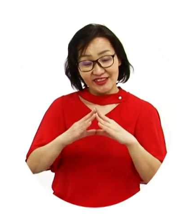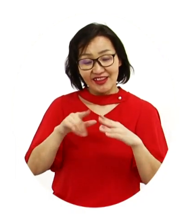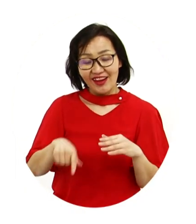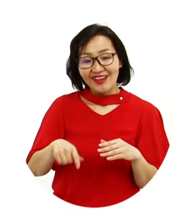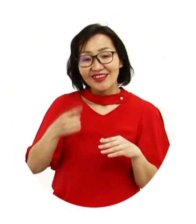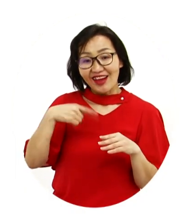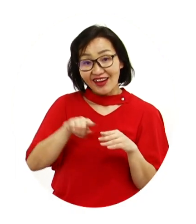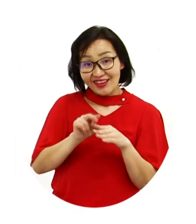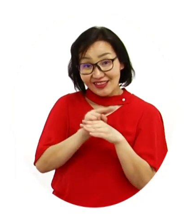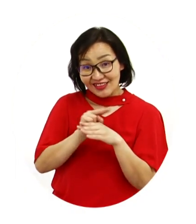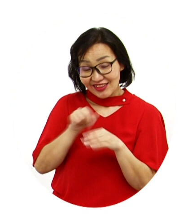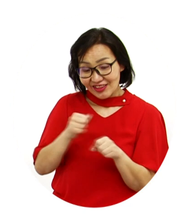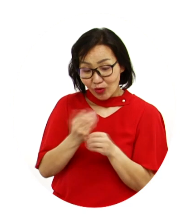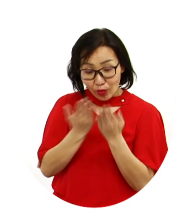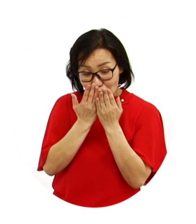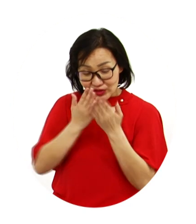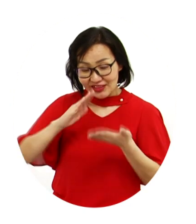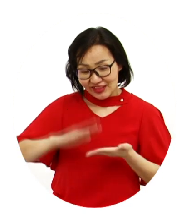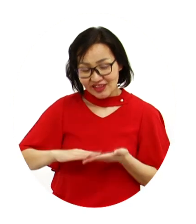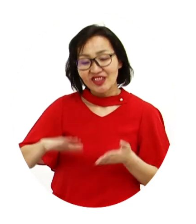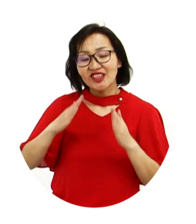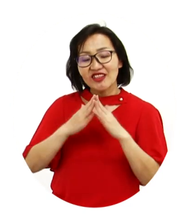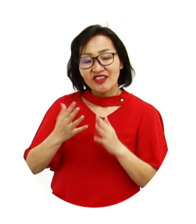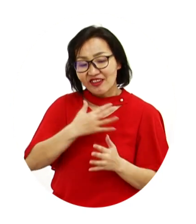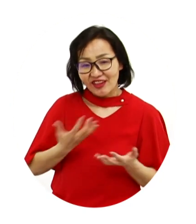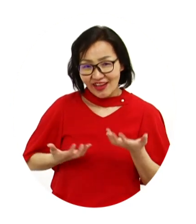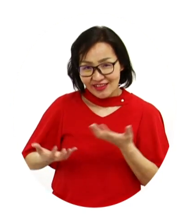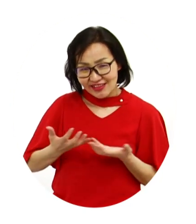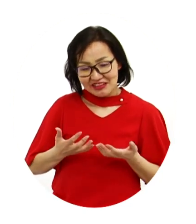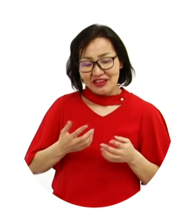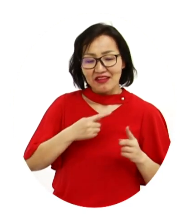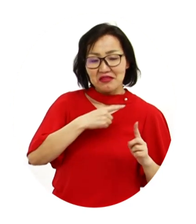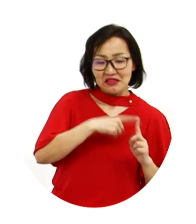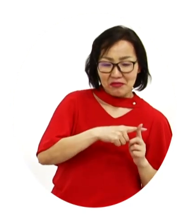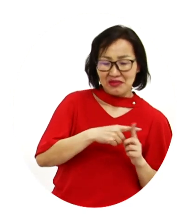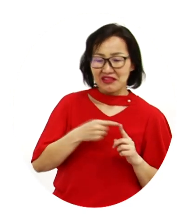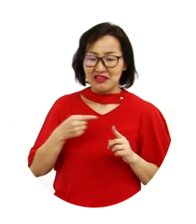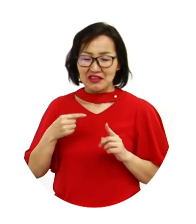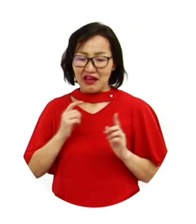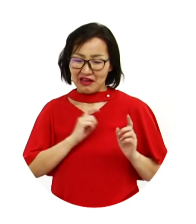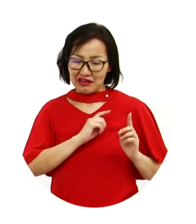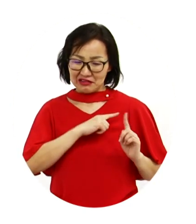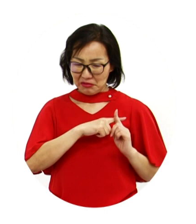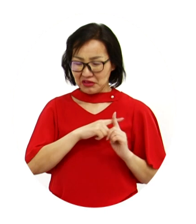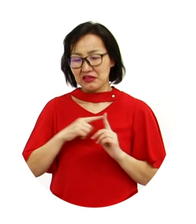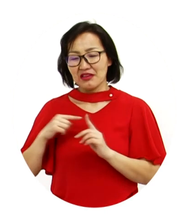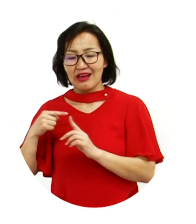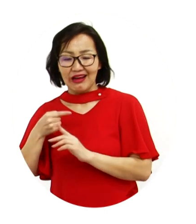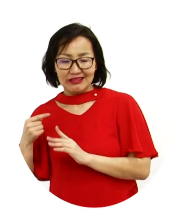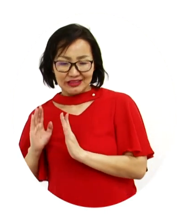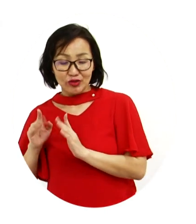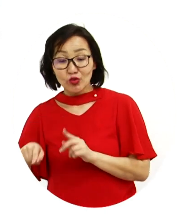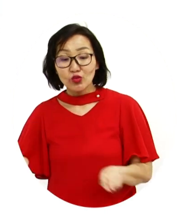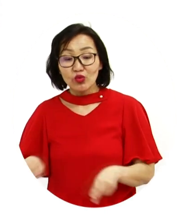Гэрийн даалгаврт дараах дасгалыг уншиж танилцаад гэрийнхэнтэйгээ ярилцаад таатай таагүй мэдрэмж болох талаар